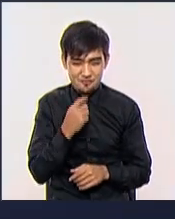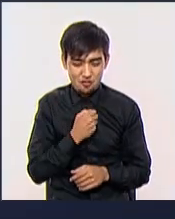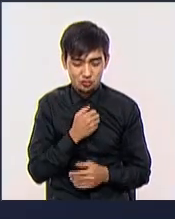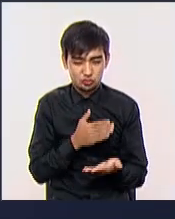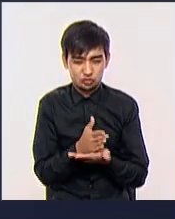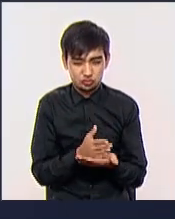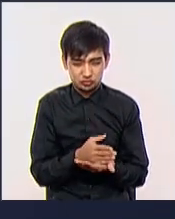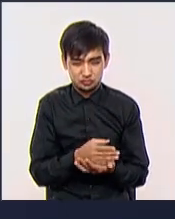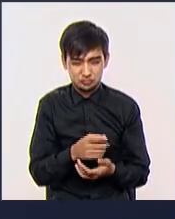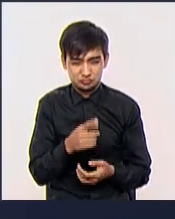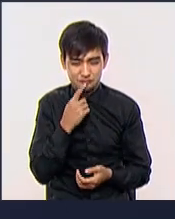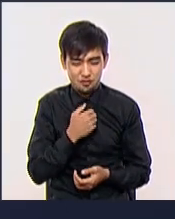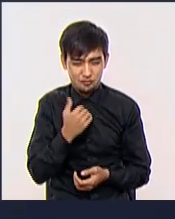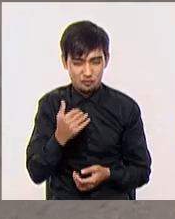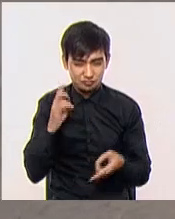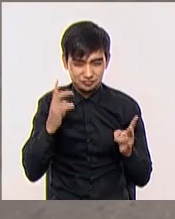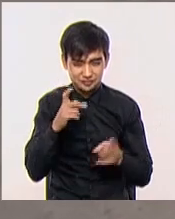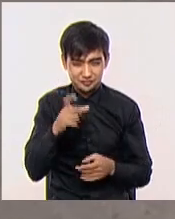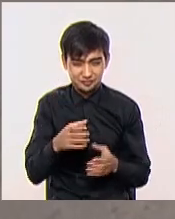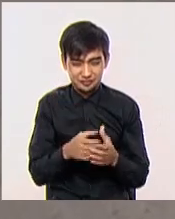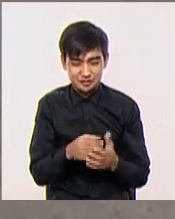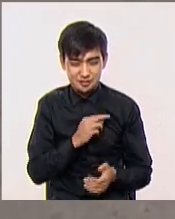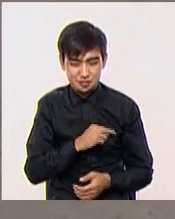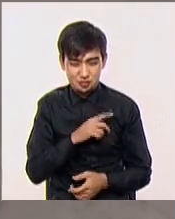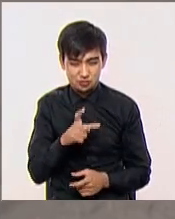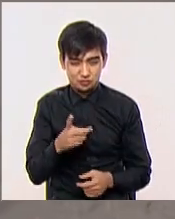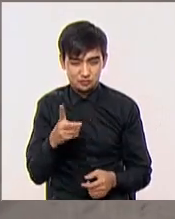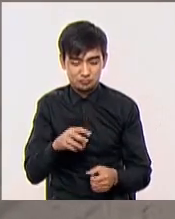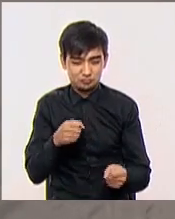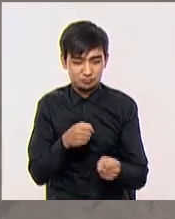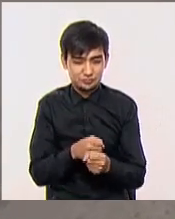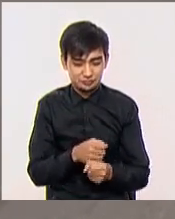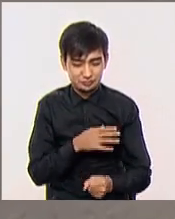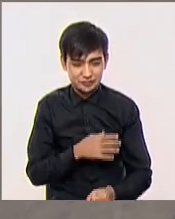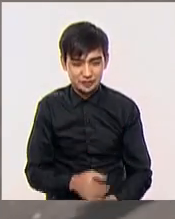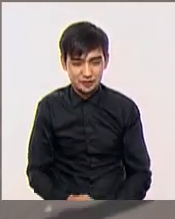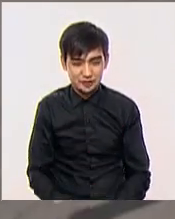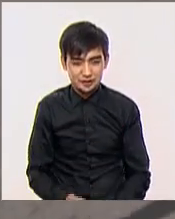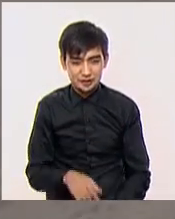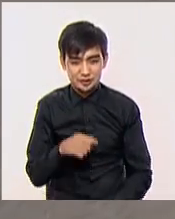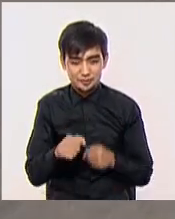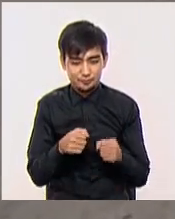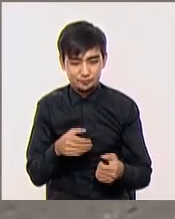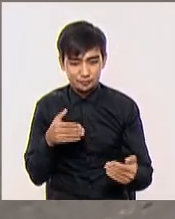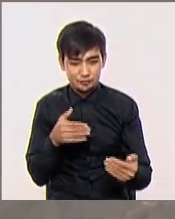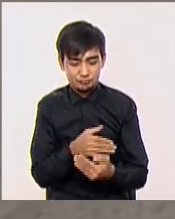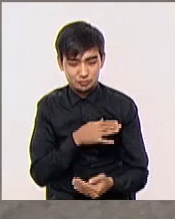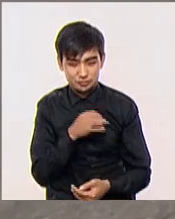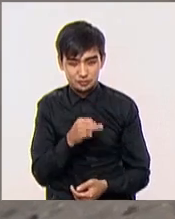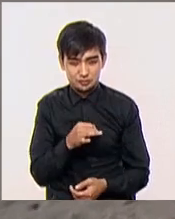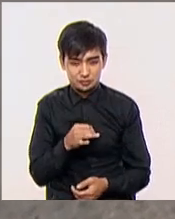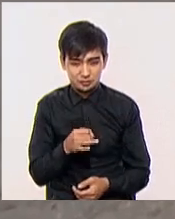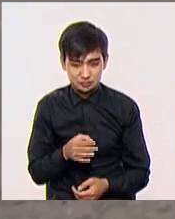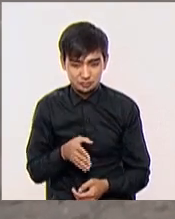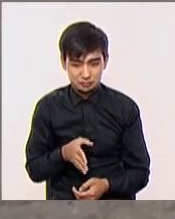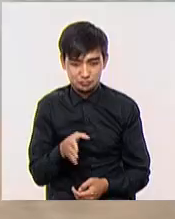по контракту из местной воинской части. Она и заехала сюда. А Хайрат отсюда ехал. Даже не по асфальту ехала,